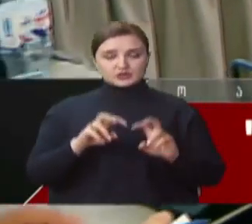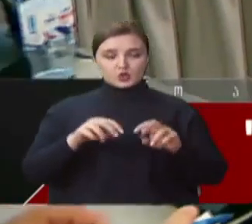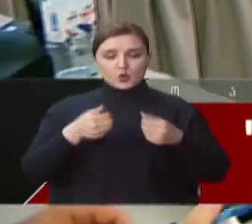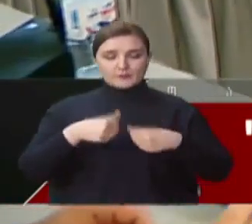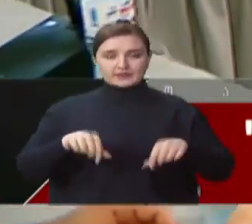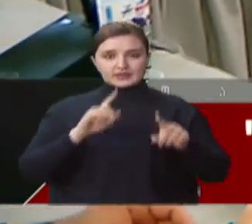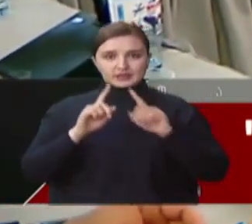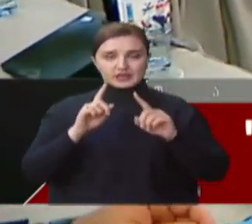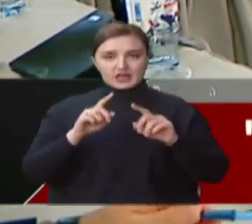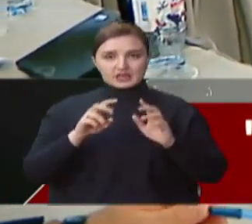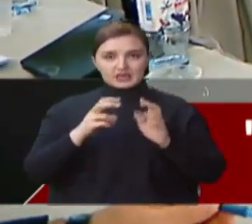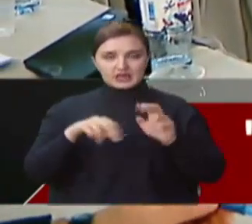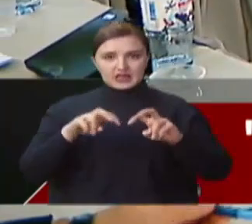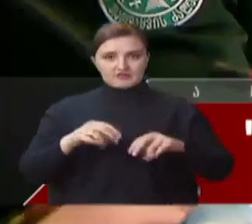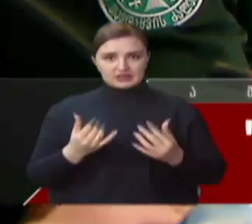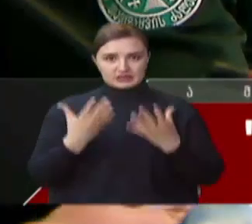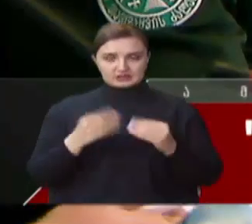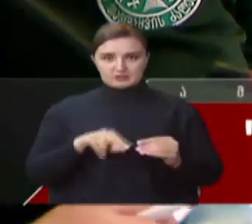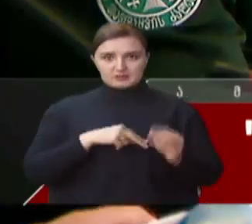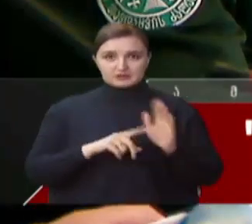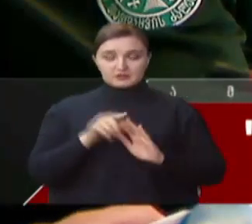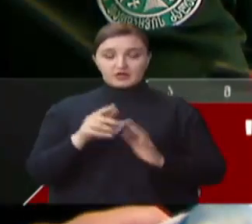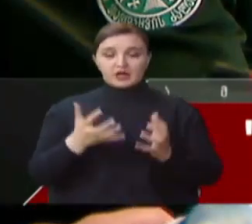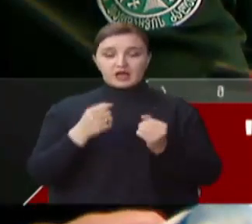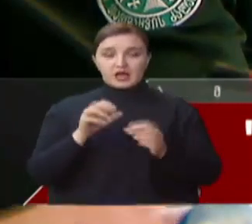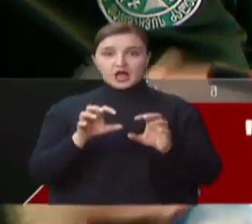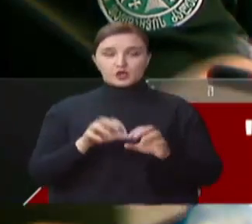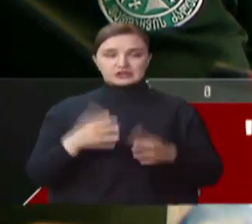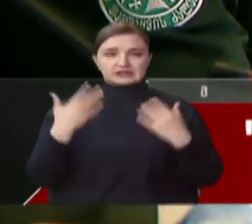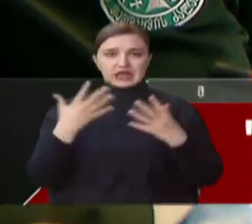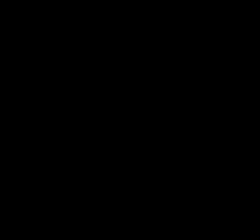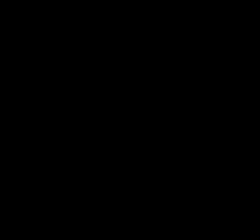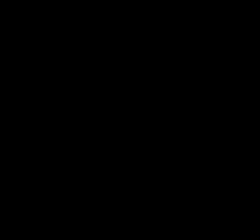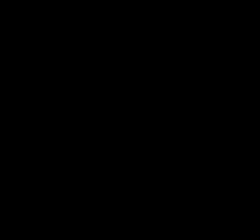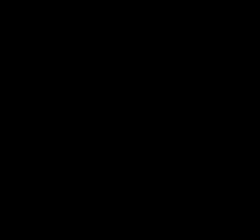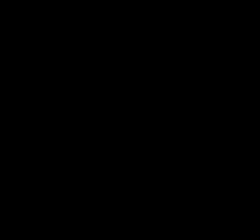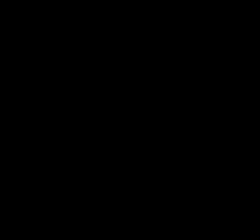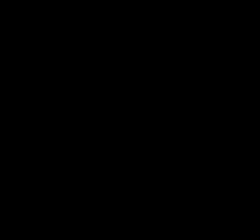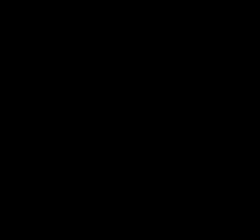ганхилва парламент чит гэздайц комиссии миғэба сагазап холосесе из дасрулебам дейгэк меба.